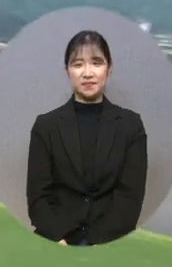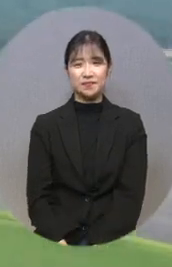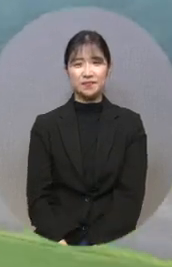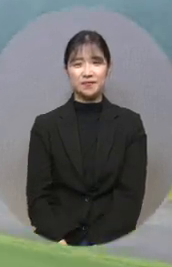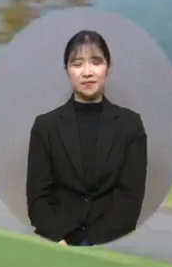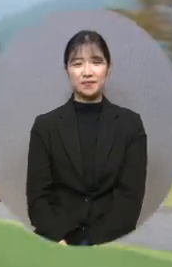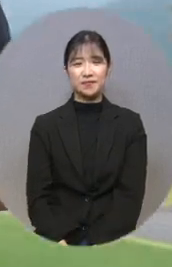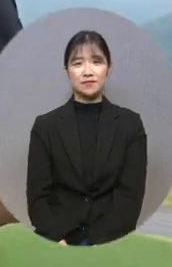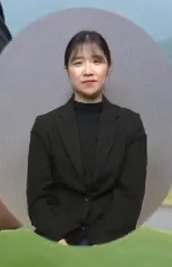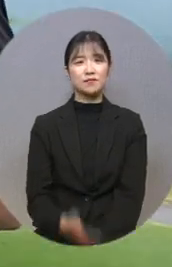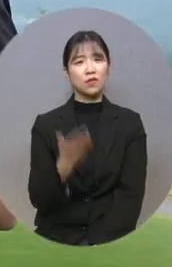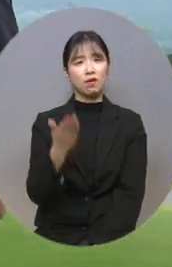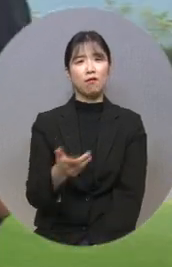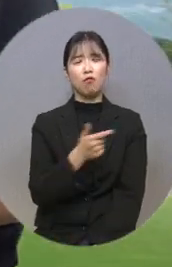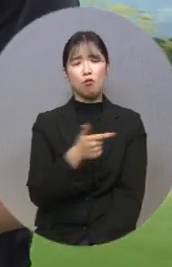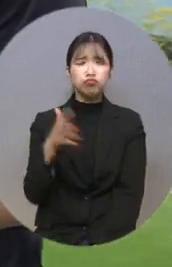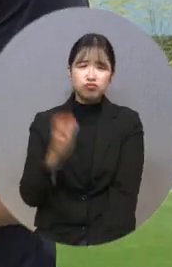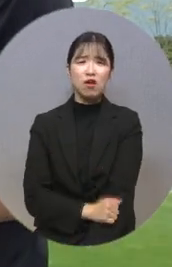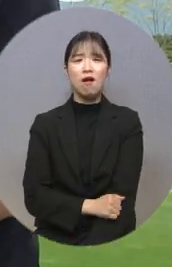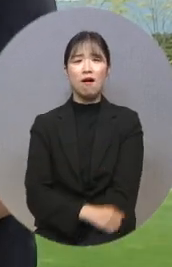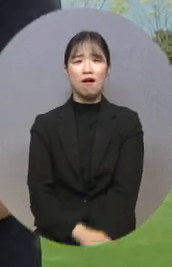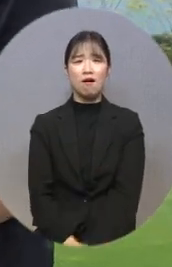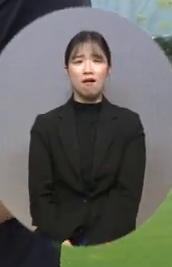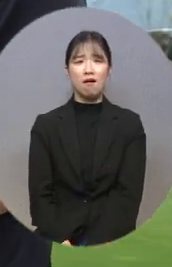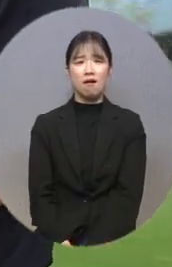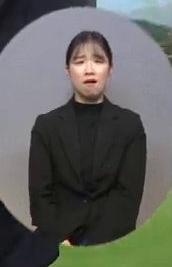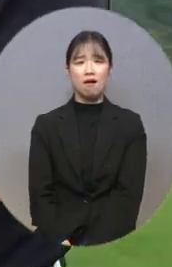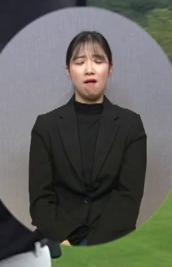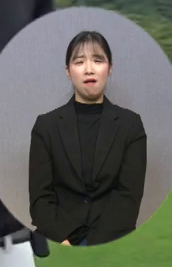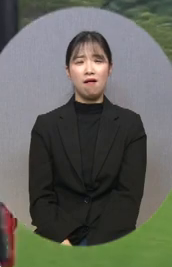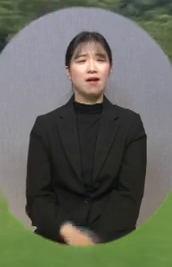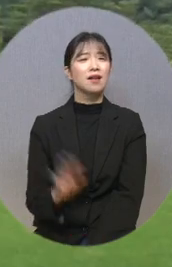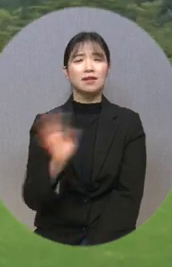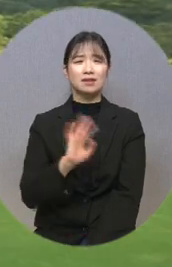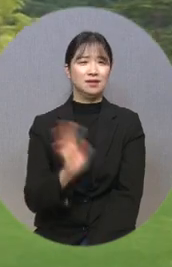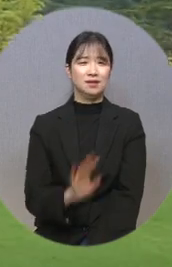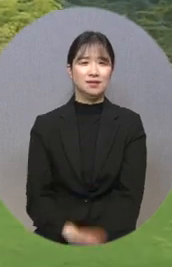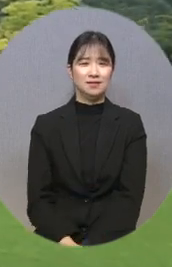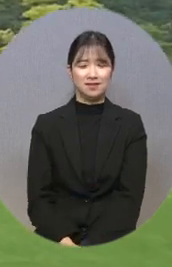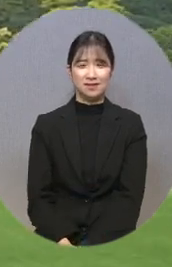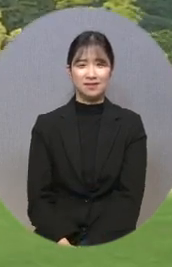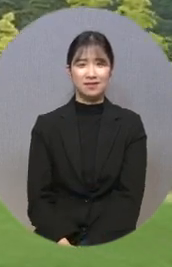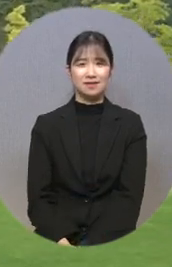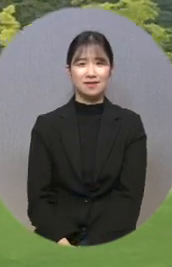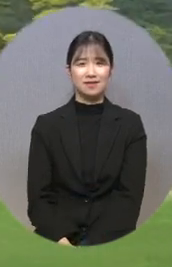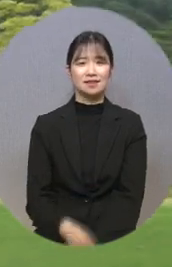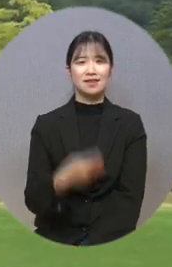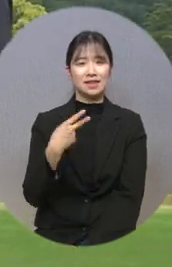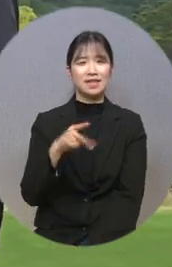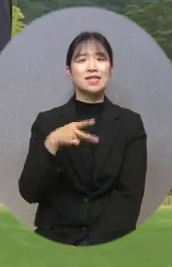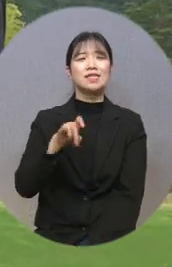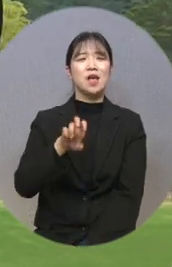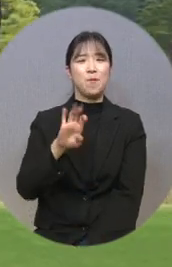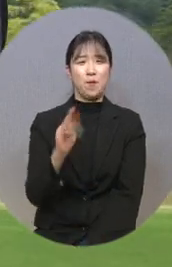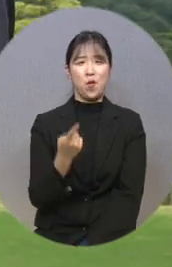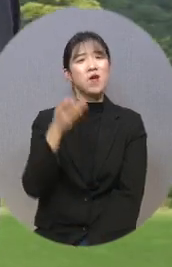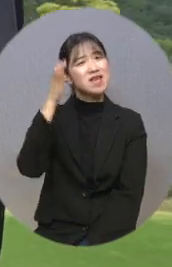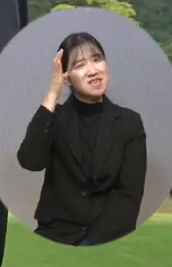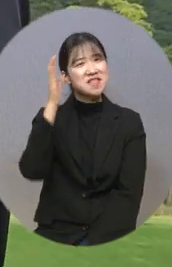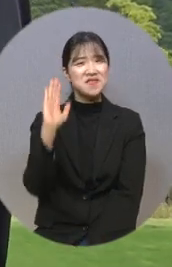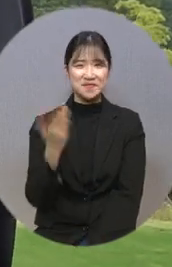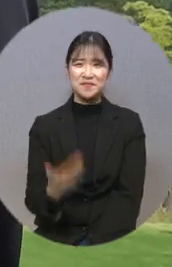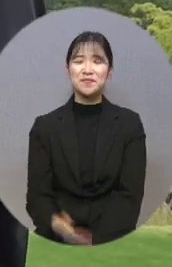아니 상균 오빠 너무 잘 친다. 너무 잘 친다 형. 아니다 양. 아 디셈버 기대되냐?